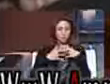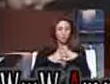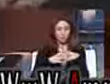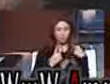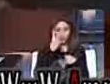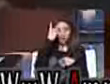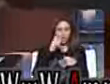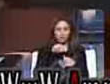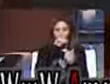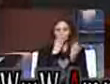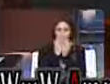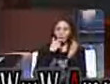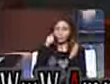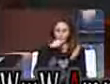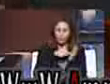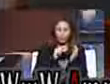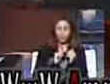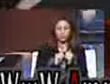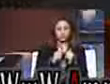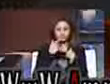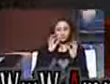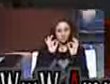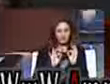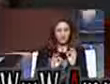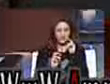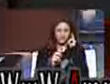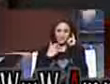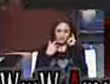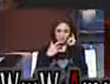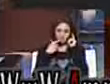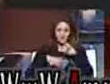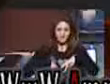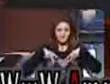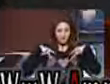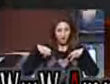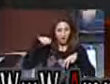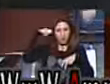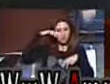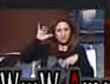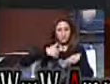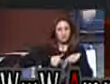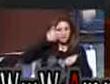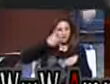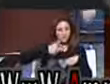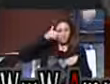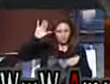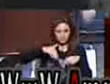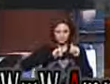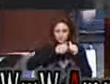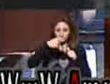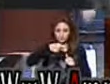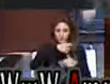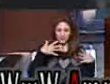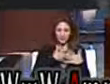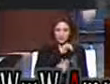الله. زي ما انتم شايفين هو عيد بصحيح بوجودنا كلنا مع بعض، وفرحانين بتشريف معالي الوزير وكل الرموز الرائعة اللي جاية